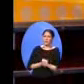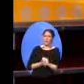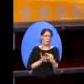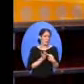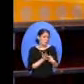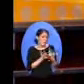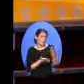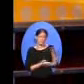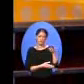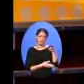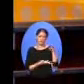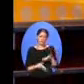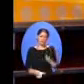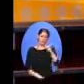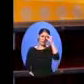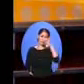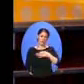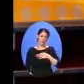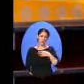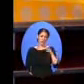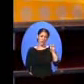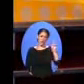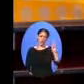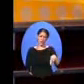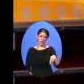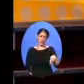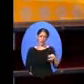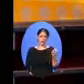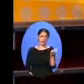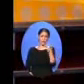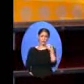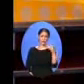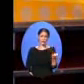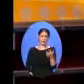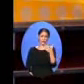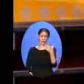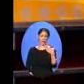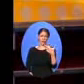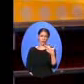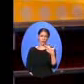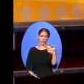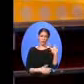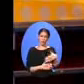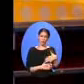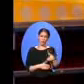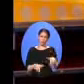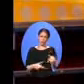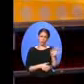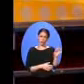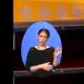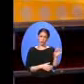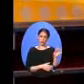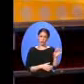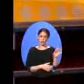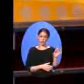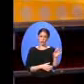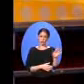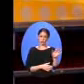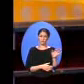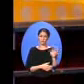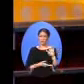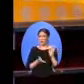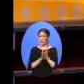אצל רן, ממש בשבועיים שלושה האחרונים, זאת אומרת, כל האירוע